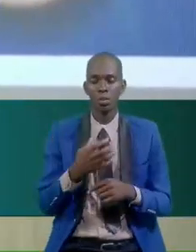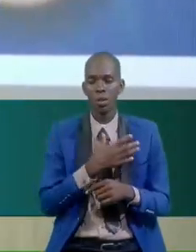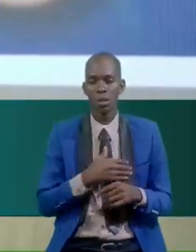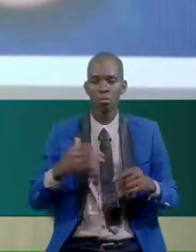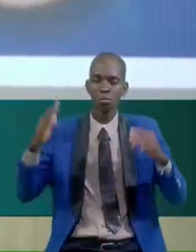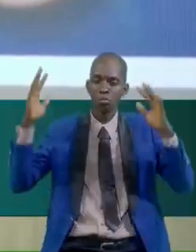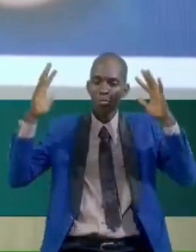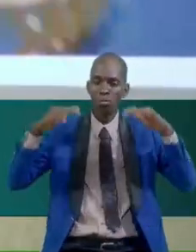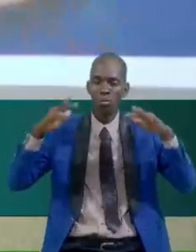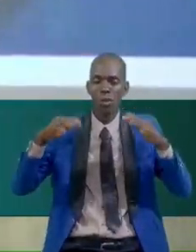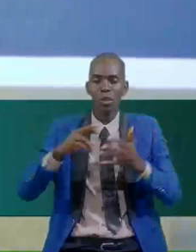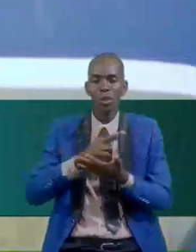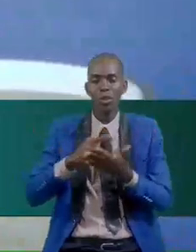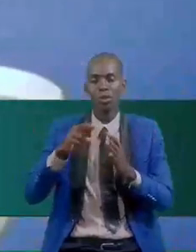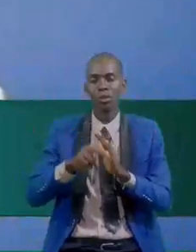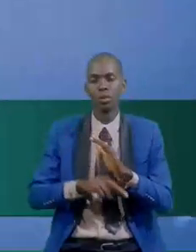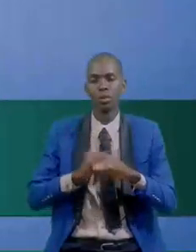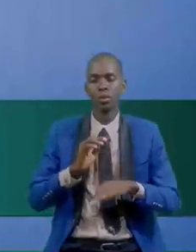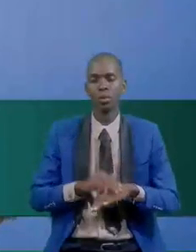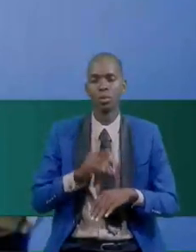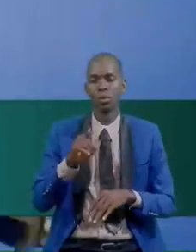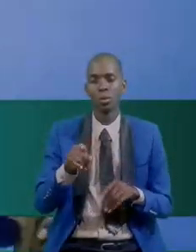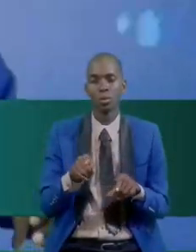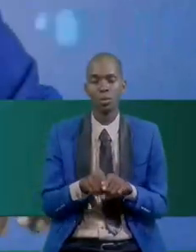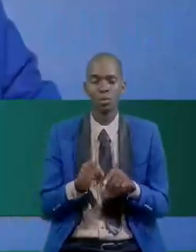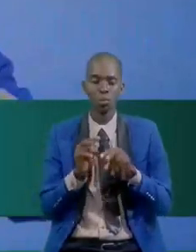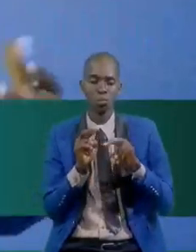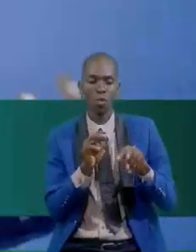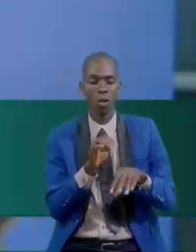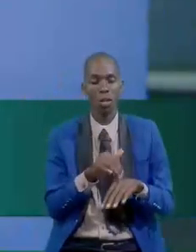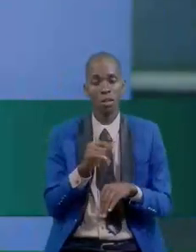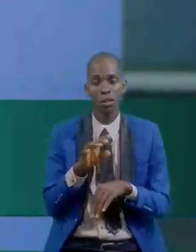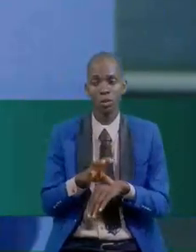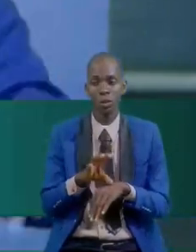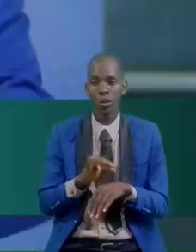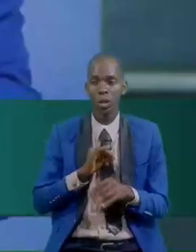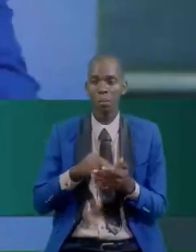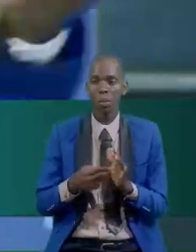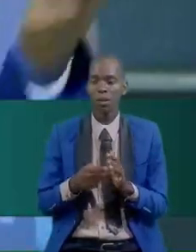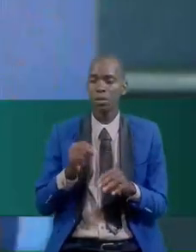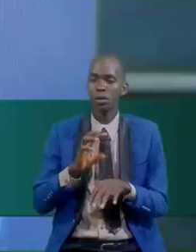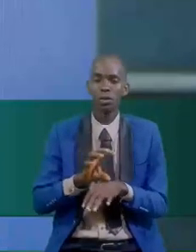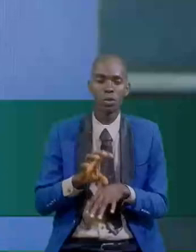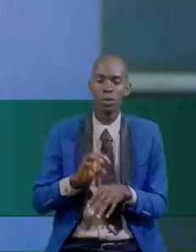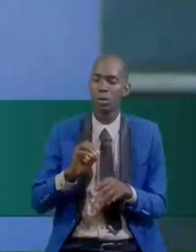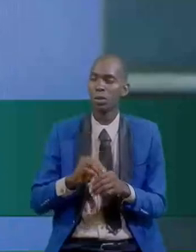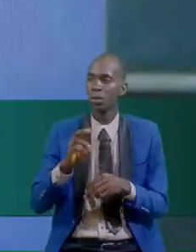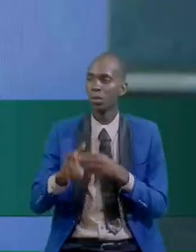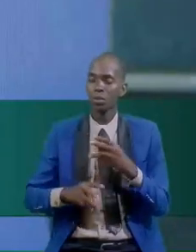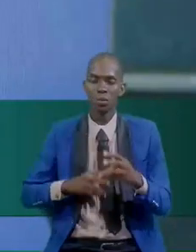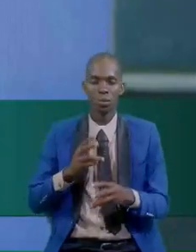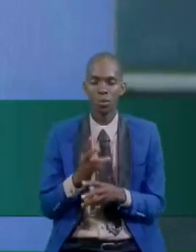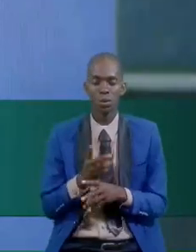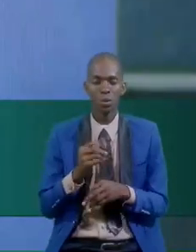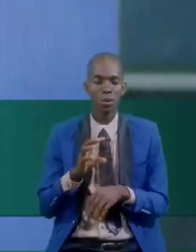qu'il fasse pleuvoir la justice. Comme nous considérons l'Église, je parle de l'Église en général, je parle de l'Église